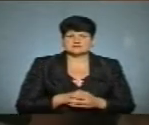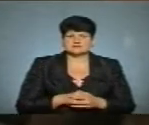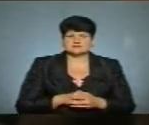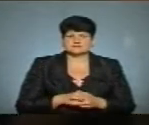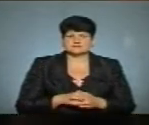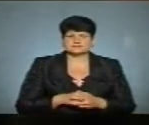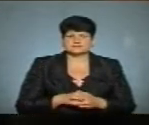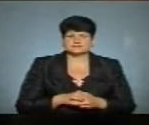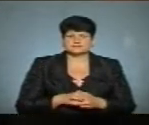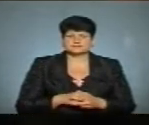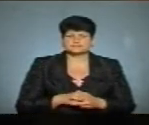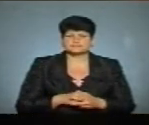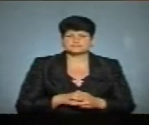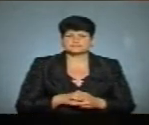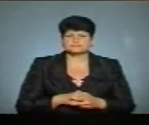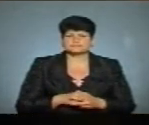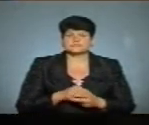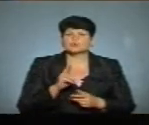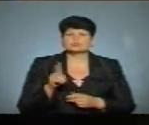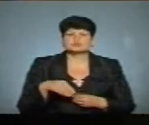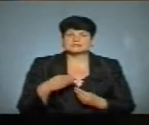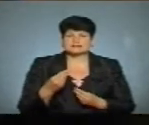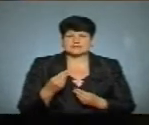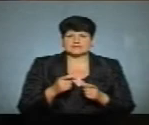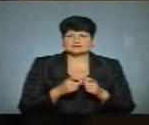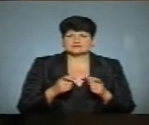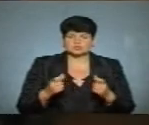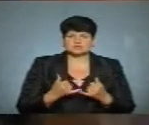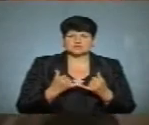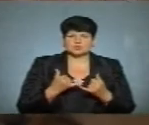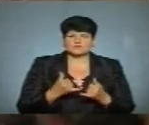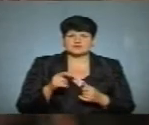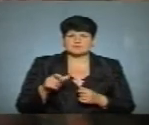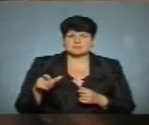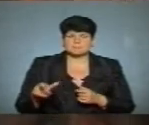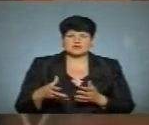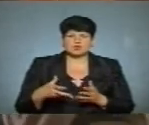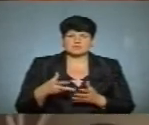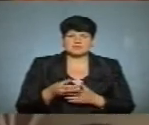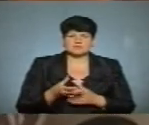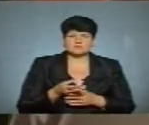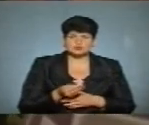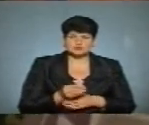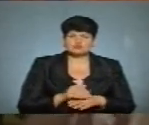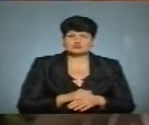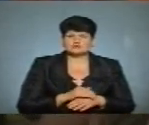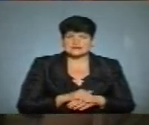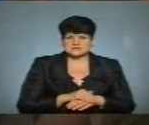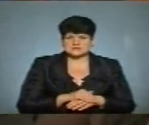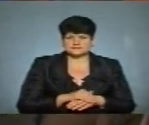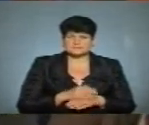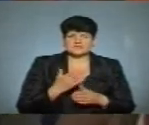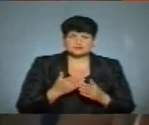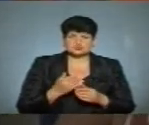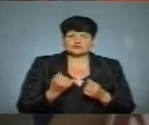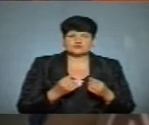квитка? Так, шановні пасажири, при оплаті проїзду, будь ласка, якщо водій